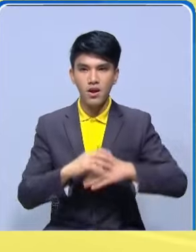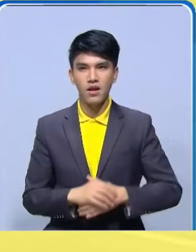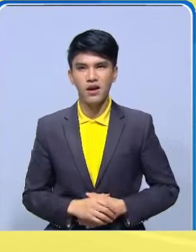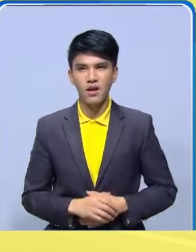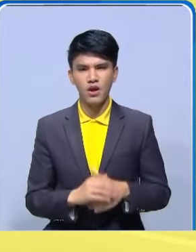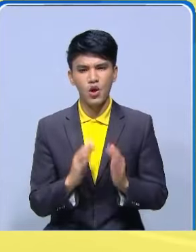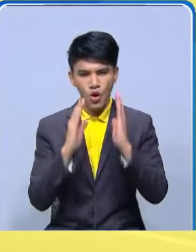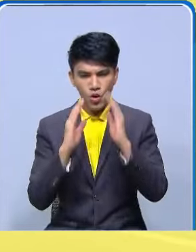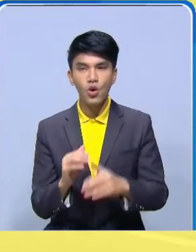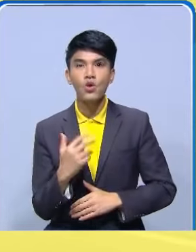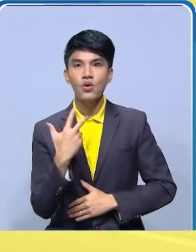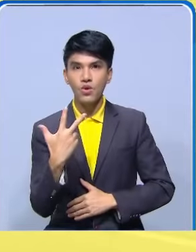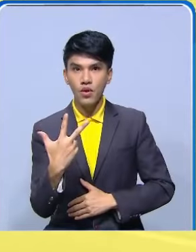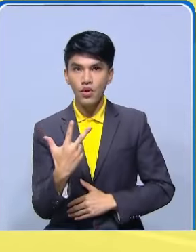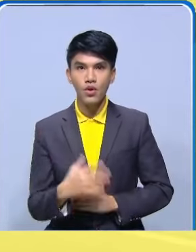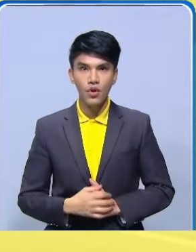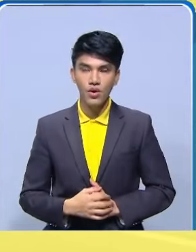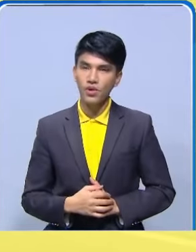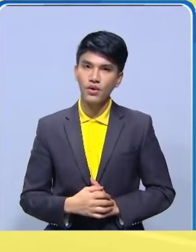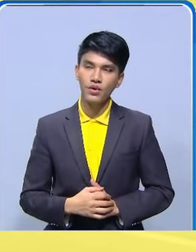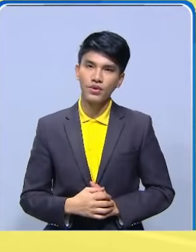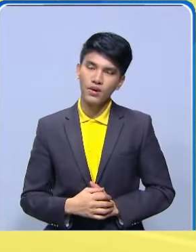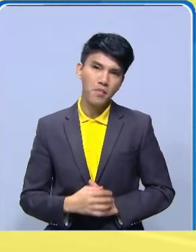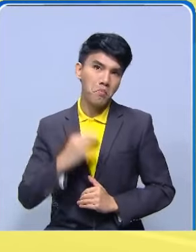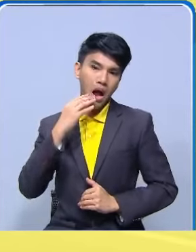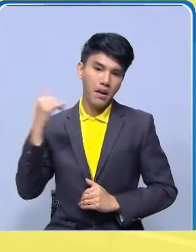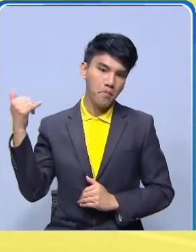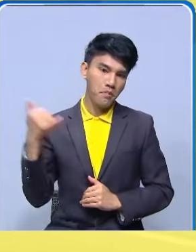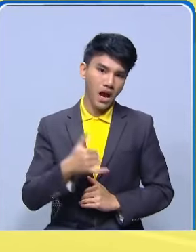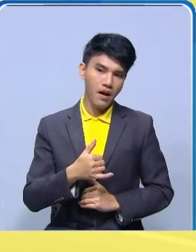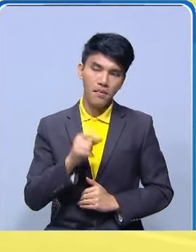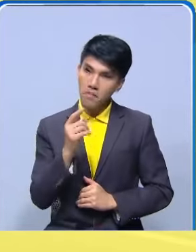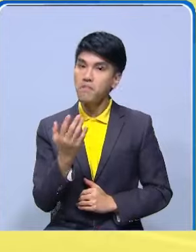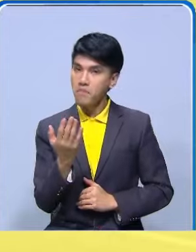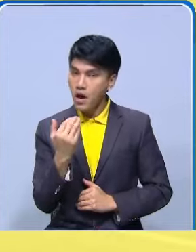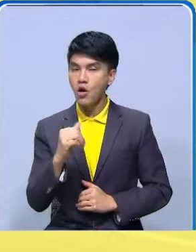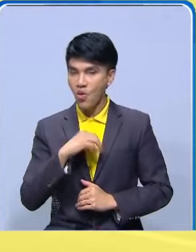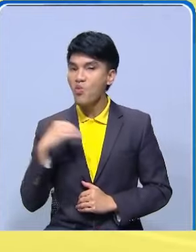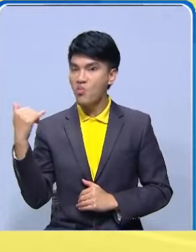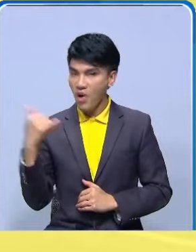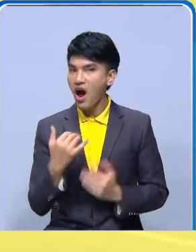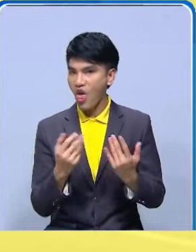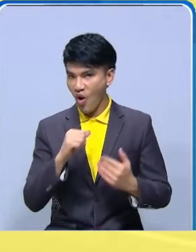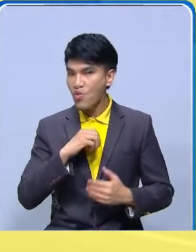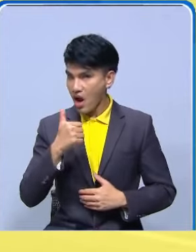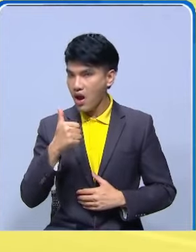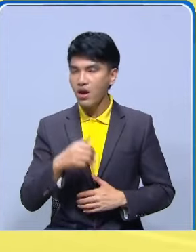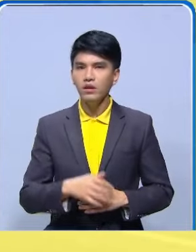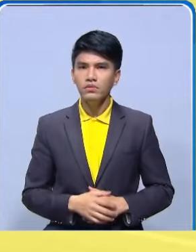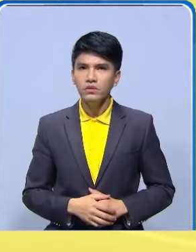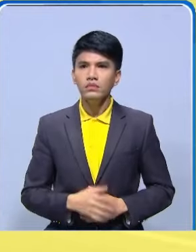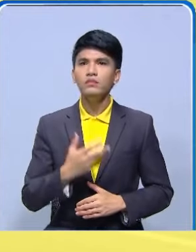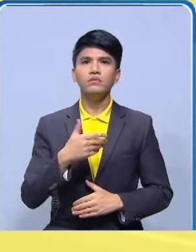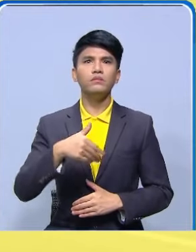3คนมาท้าทายคนในบ้านครับมาถึงบ้านเเลยนะบอกว่ามึงเอามั้ยเดี๋ยวกูมารอกูนะจากนั้นก็กลับ